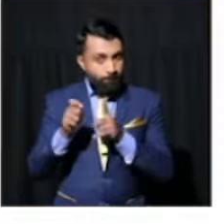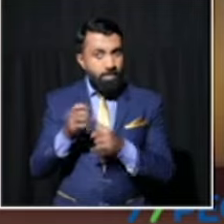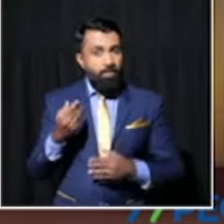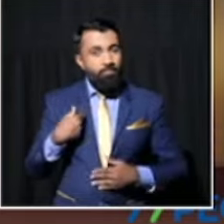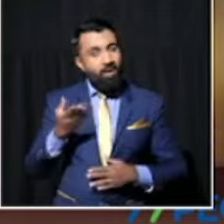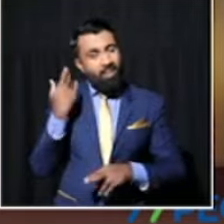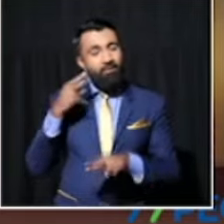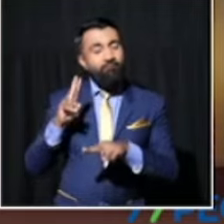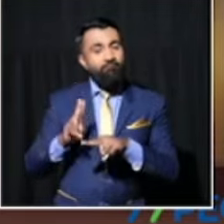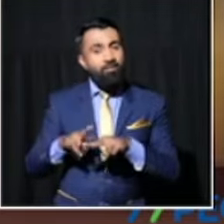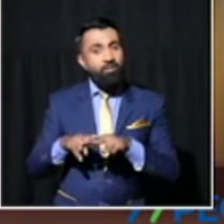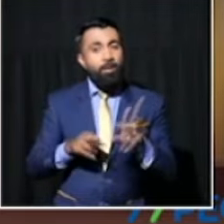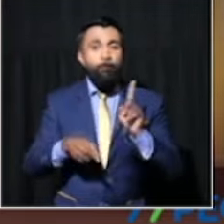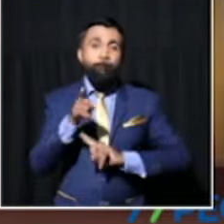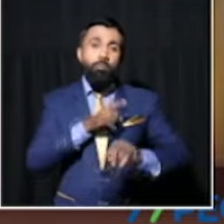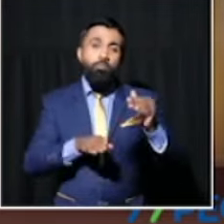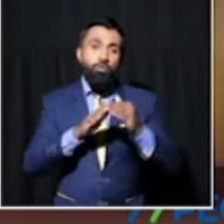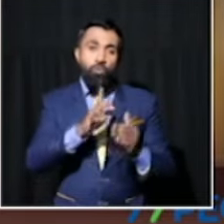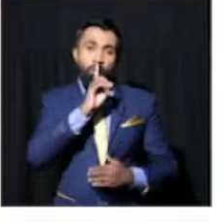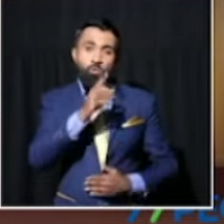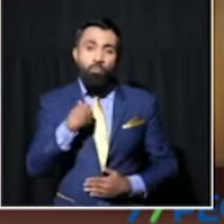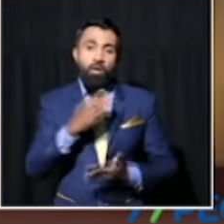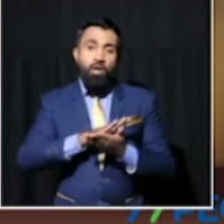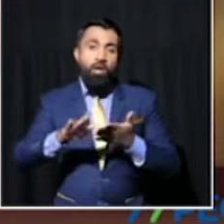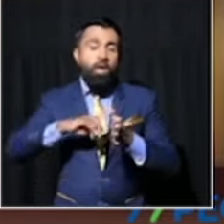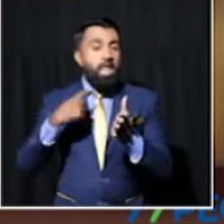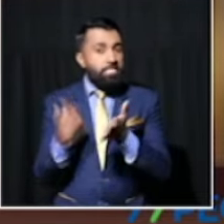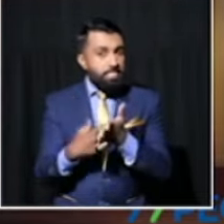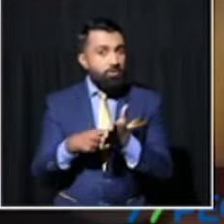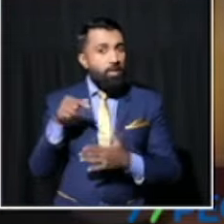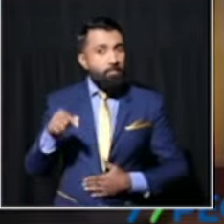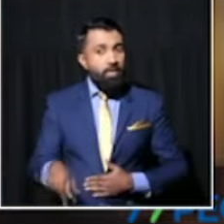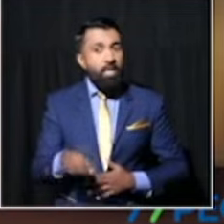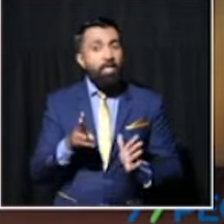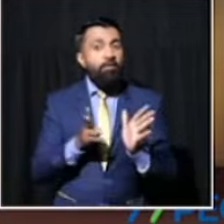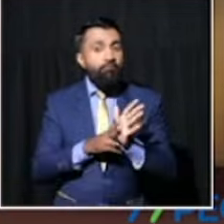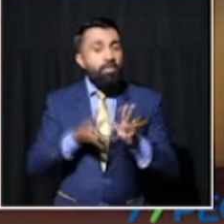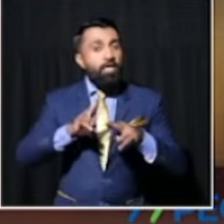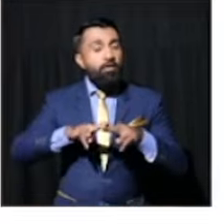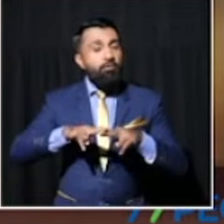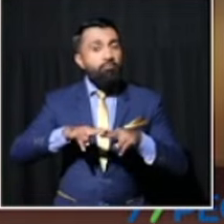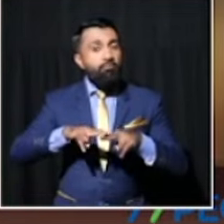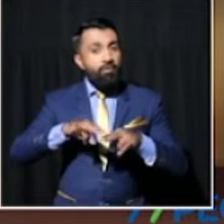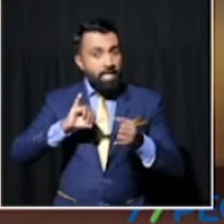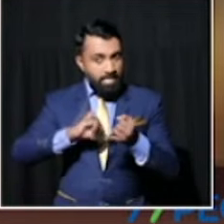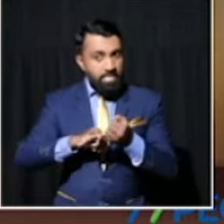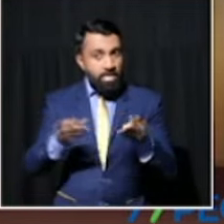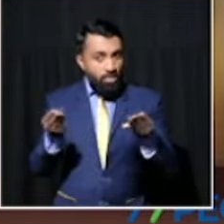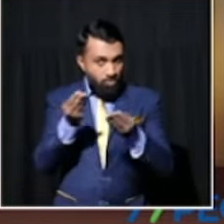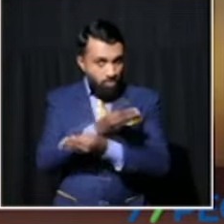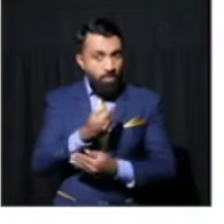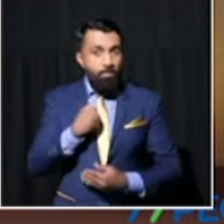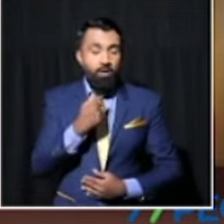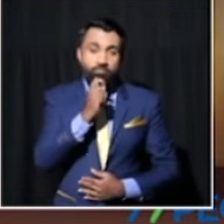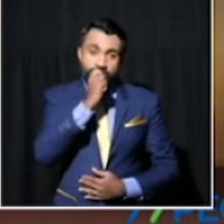මිත්‍රයා දවසක පාර්ලිමේන්තුවේ කිව්වා මමත් ඔය හර්ෂ සිල්වා වගේ දැන් මේ VFS එකෙන් ගනුදෙනු කරගෙන හම්බ වෙලා තමයි කටවහගෙන ඉන්නේ කියලා